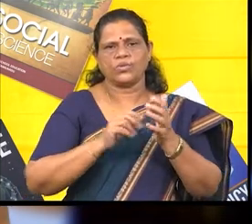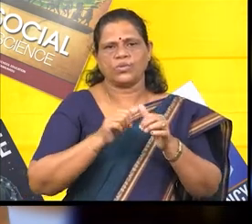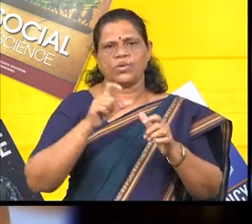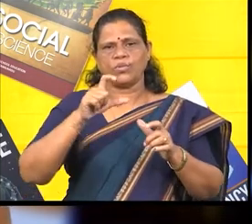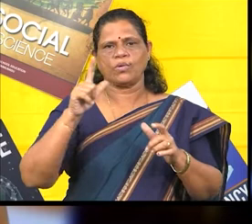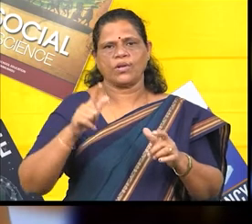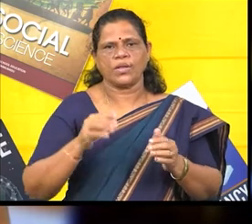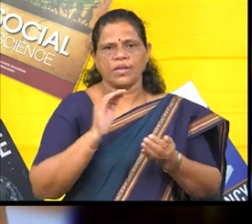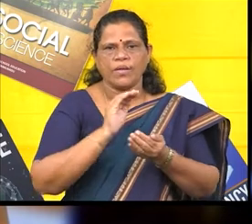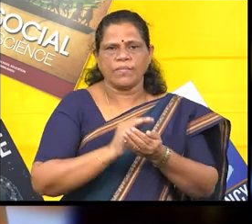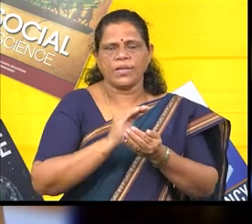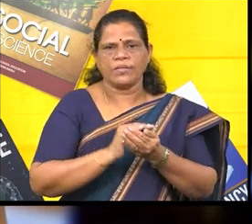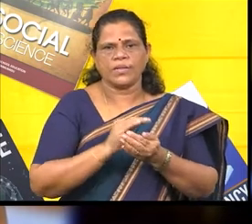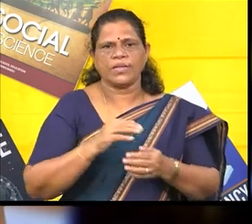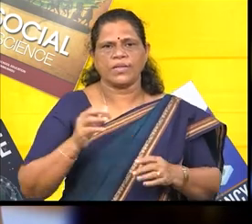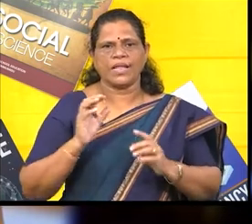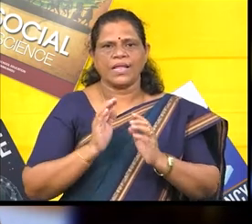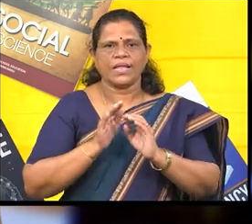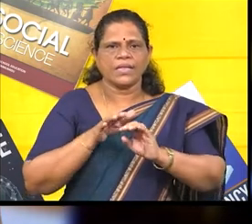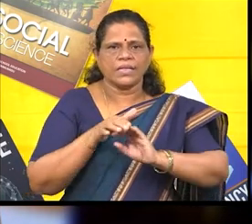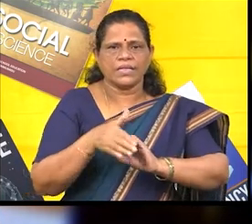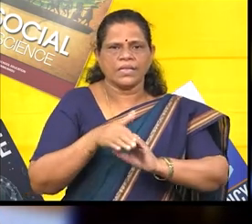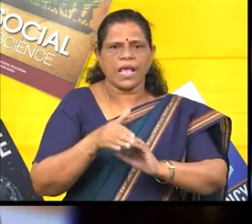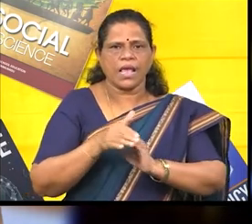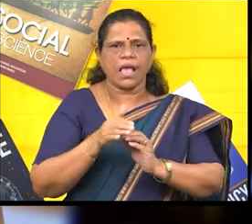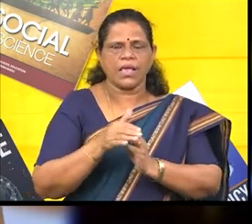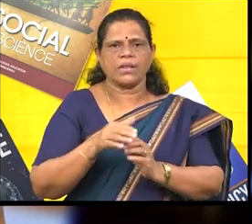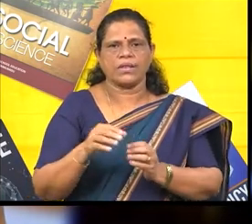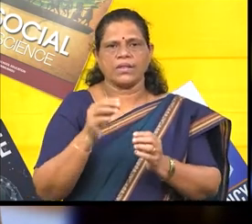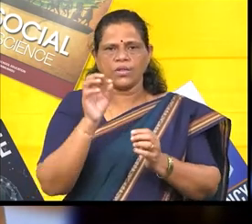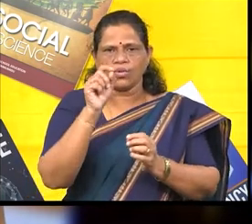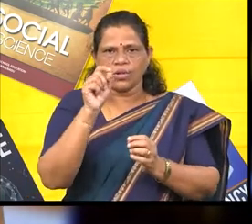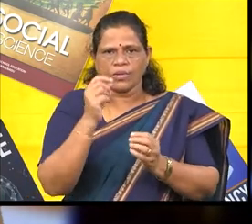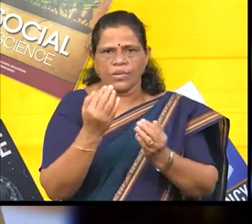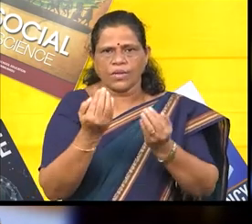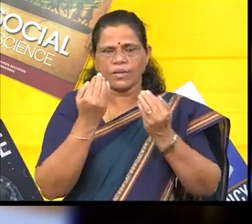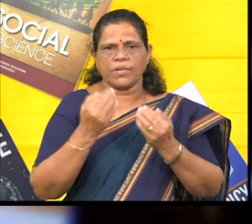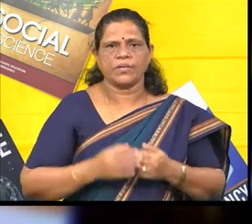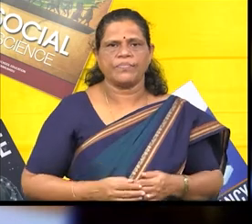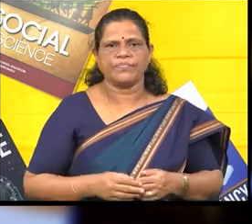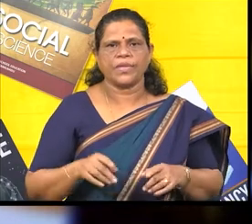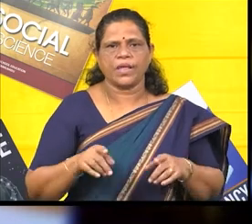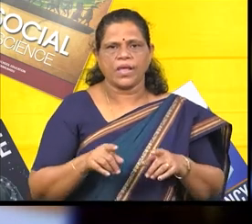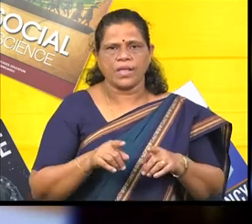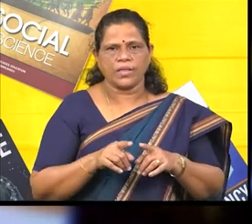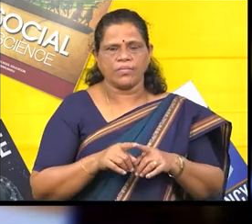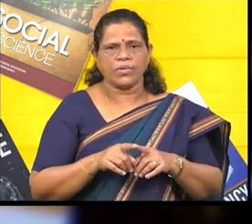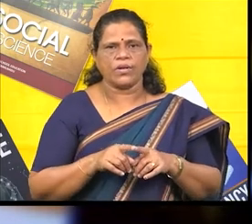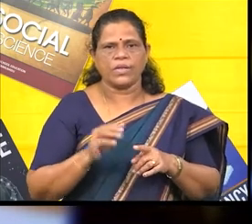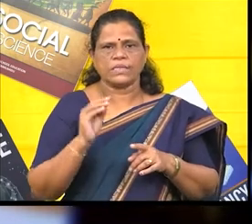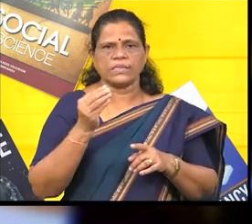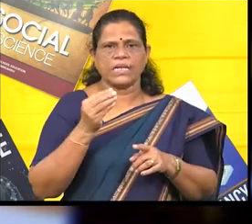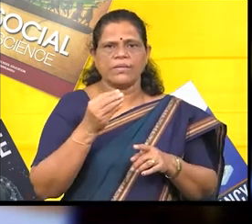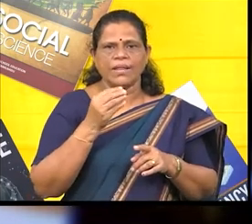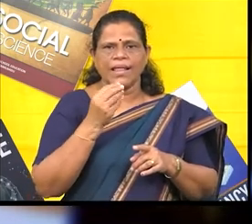என்னாகுது, ஒரு பதப்படிப்பு தான். அந்த தேங்காயை நமக்கு கிருமிகளிலிருந்து, நுண்ணி கிருமியிலிருந்து கெடாமல் பாதுகாப்பதற்காக பயன்படுது. அது ஒரு சில பொருட்களில்